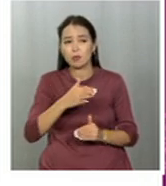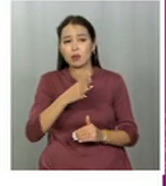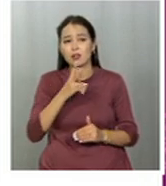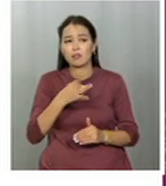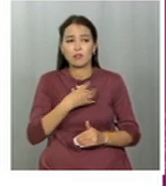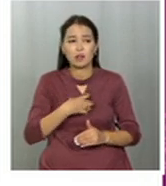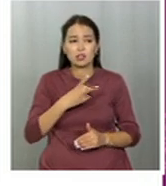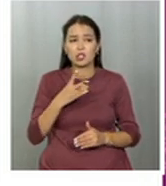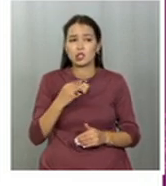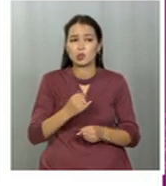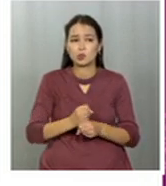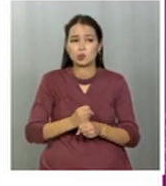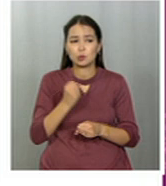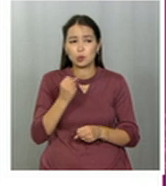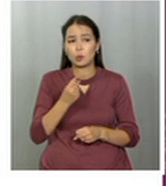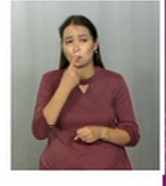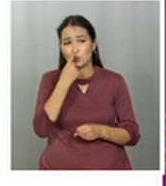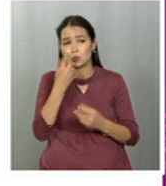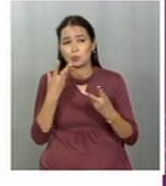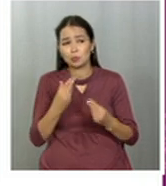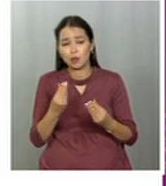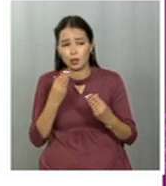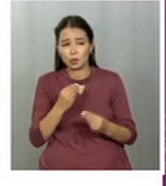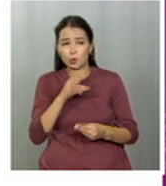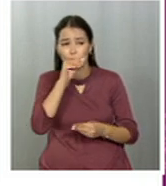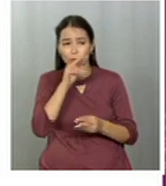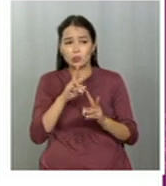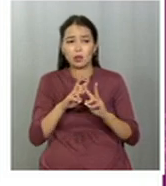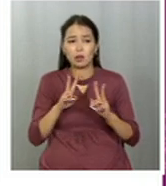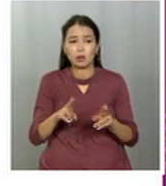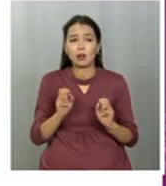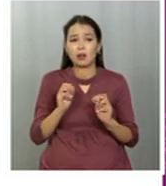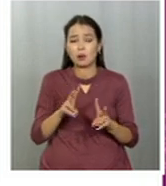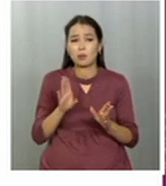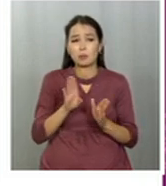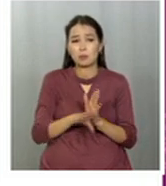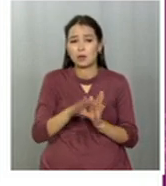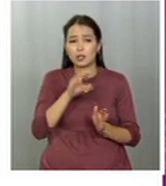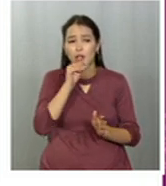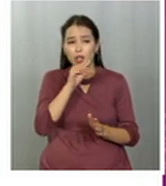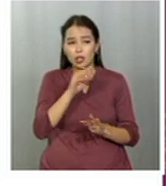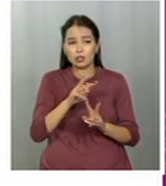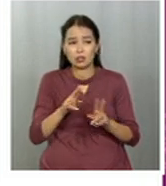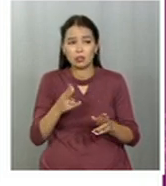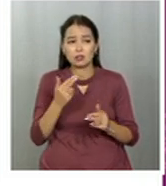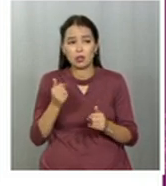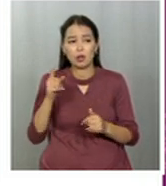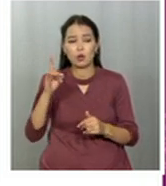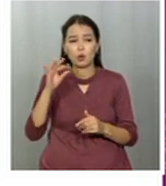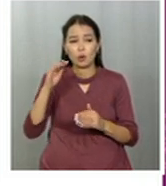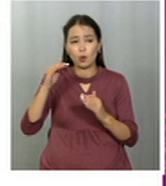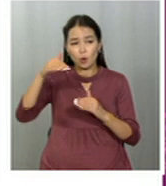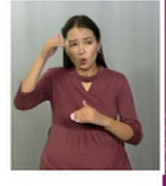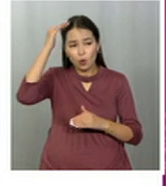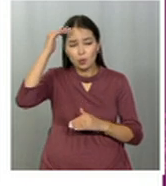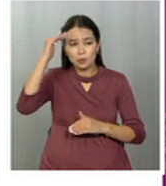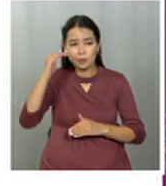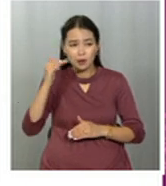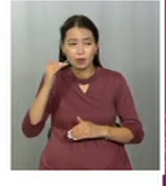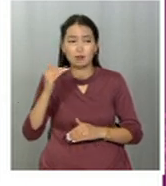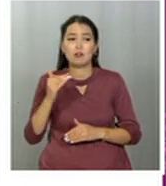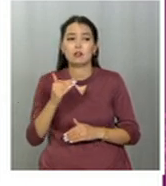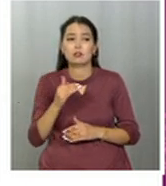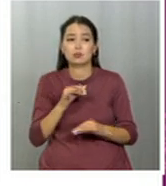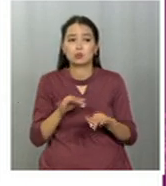Нос мягкий, утиный, будто совсем без хряща. Да и ростом небольшой, шустренький. Старичок, как